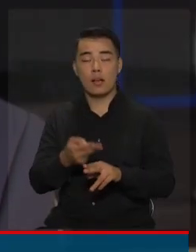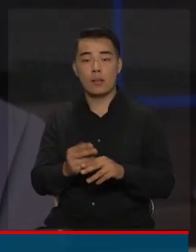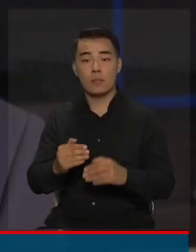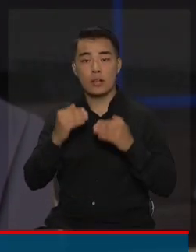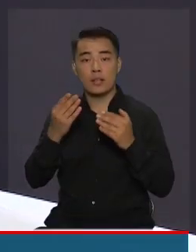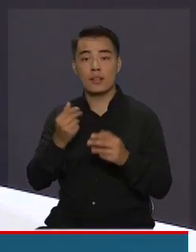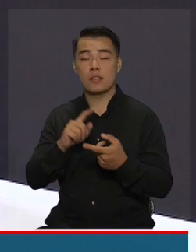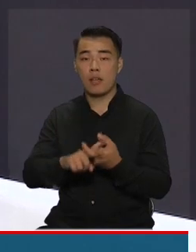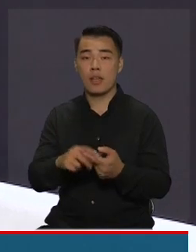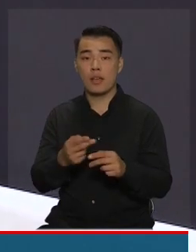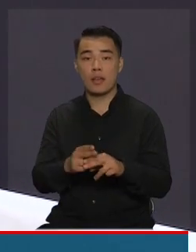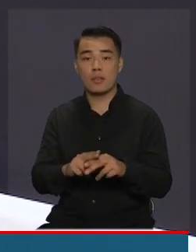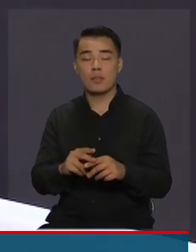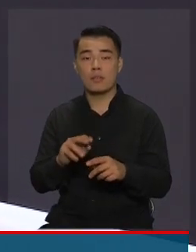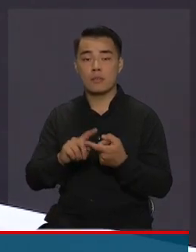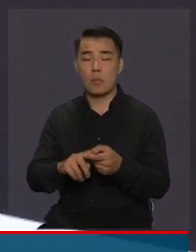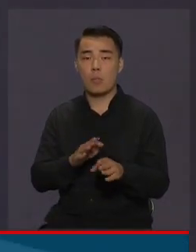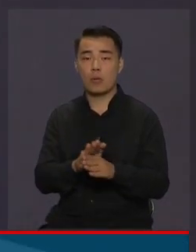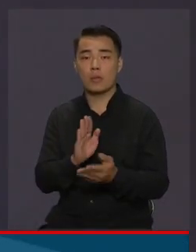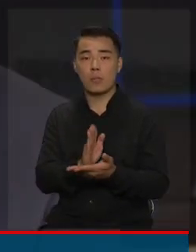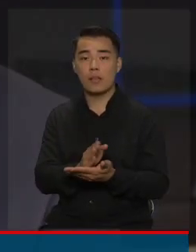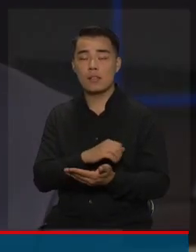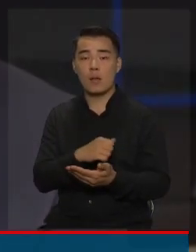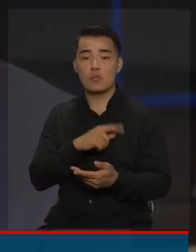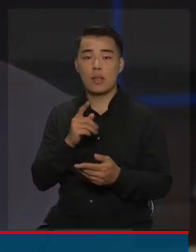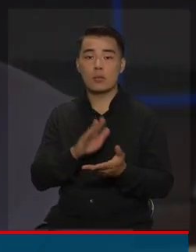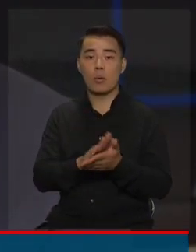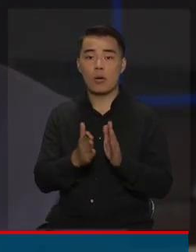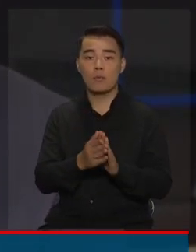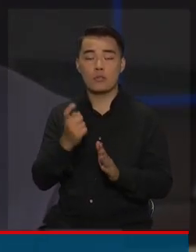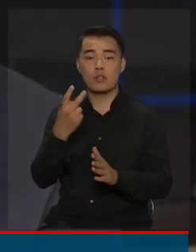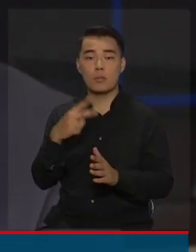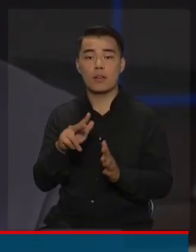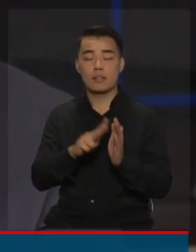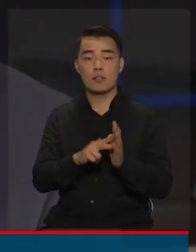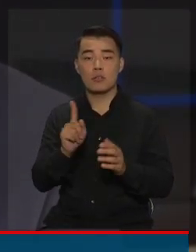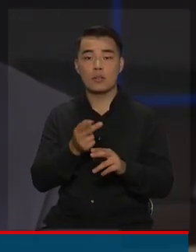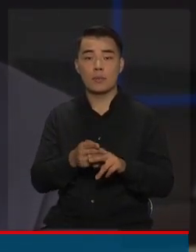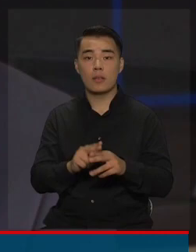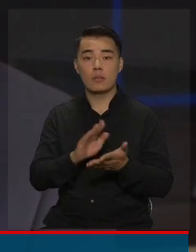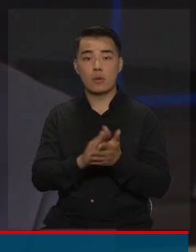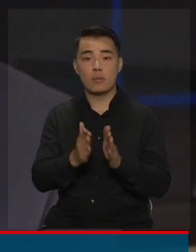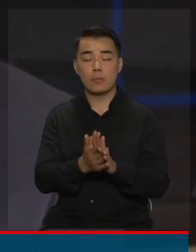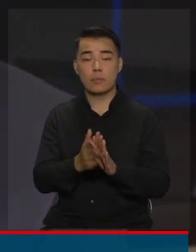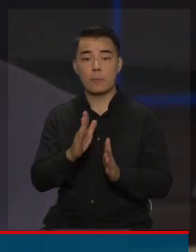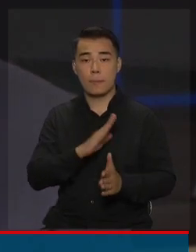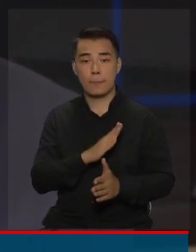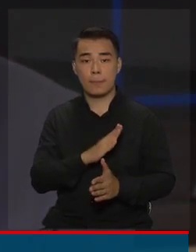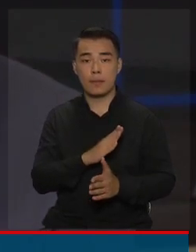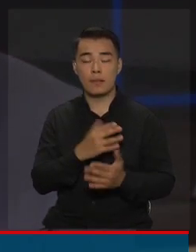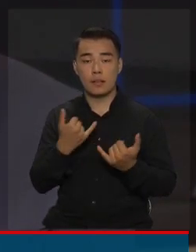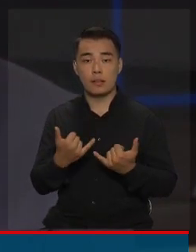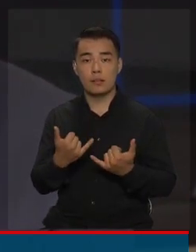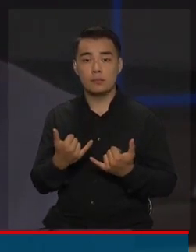бағасына байланысты соларға тәуелді. Негізі келісім бойынша 128 теңгеден келісілген,